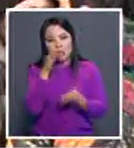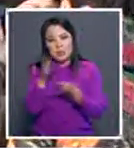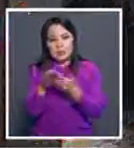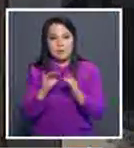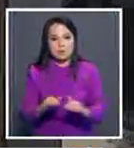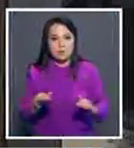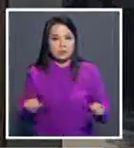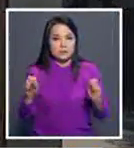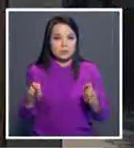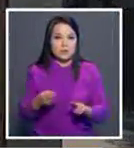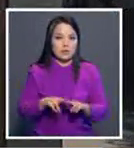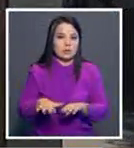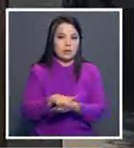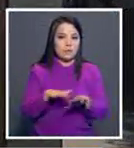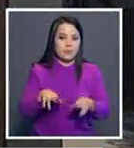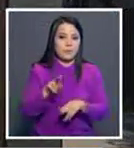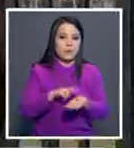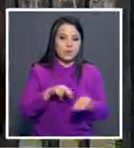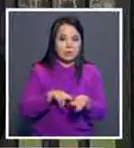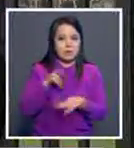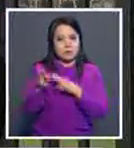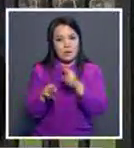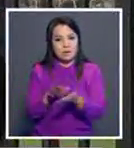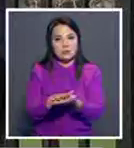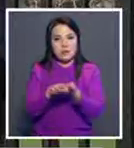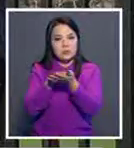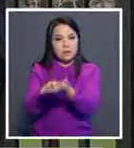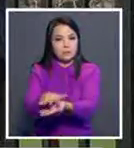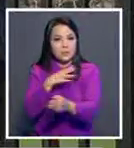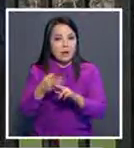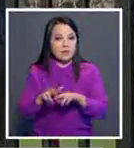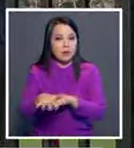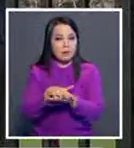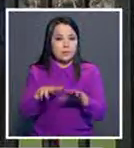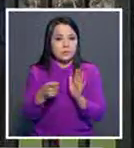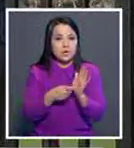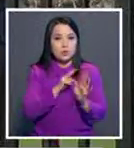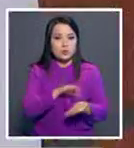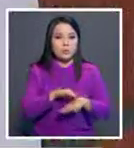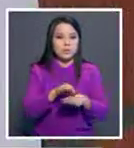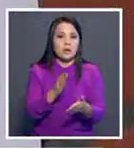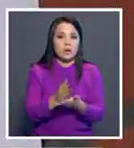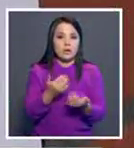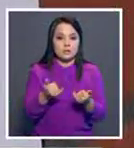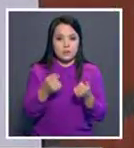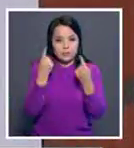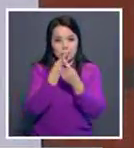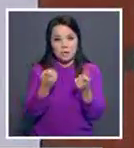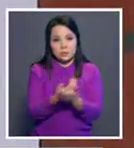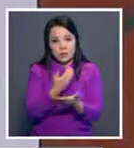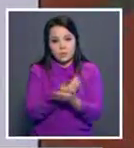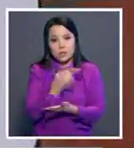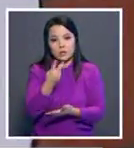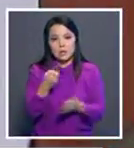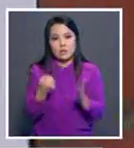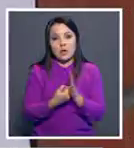Олар осы іске байланысты полицияға шағым түсірген. Қазір мектепке дейінгі мекемелерде тергеу жүріп жатыр. Жергілікті басылымдардың дерегінше